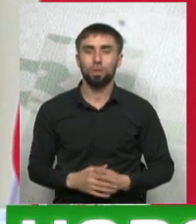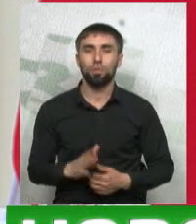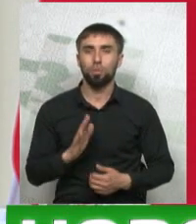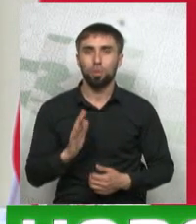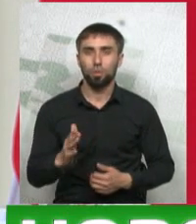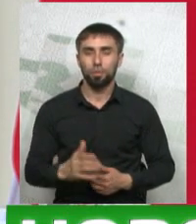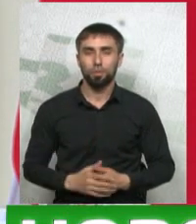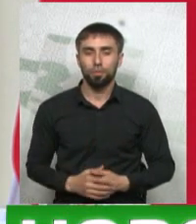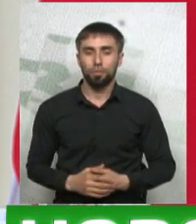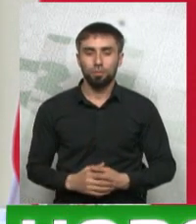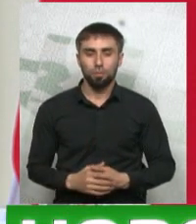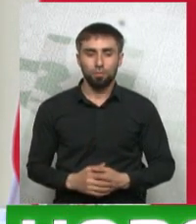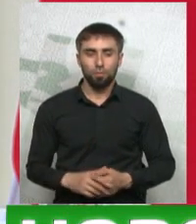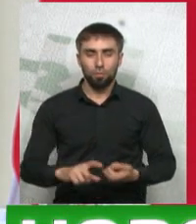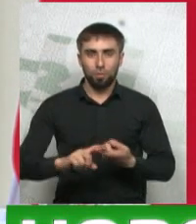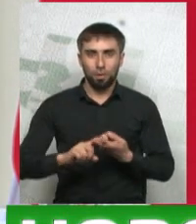будут